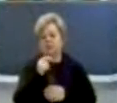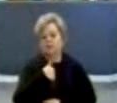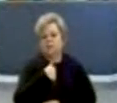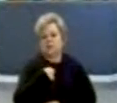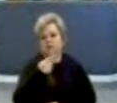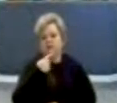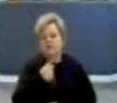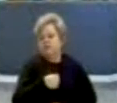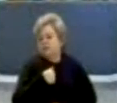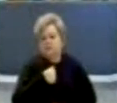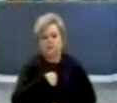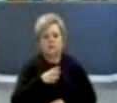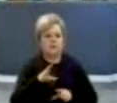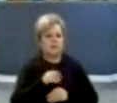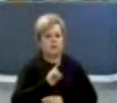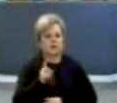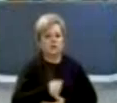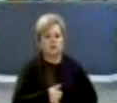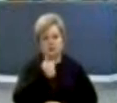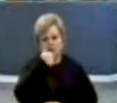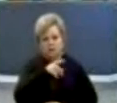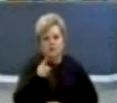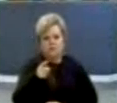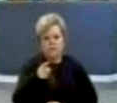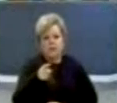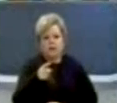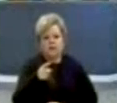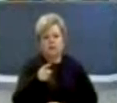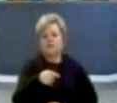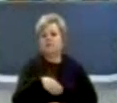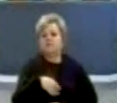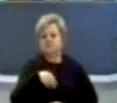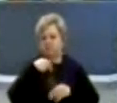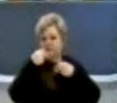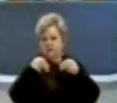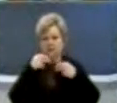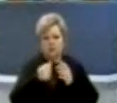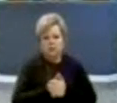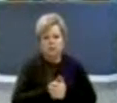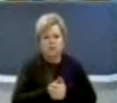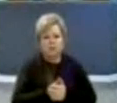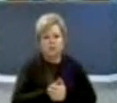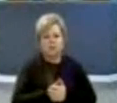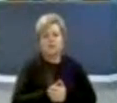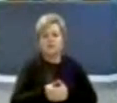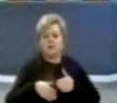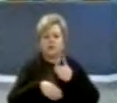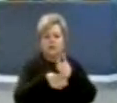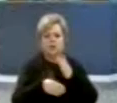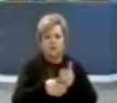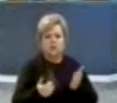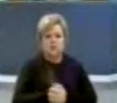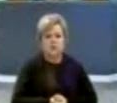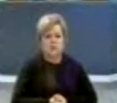mia sepse asun vetë nuk ju besoj. Kjo që ka mungon të ishte në ekran i madh këtu prapa nesh që ku një sy i madh i animuar do të na bënte me sy